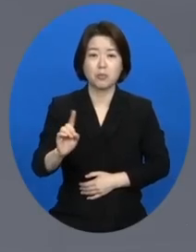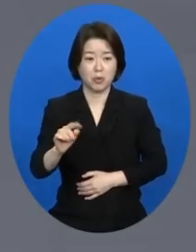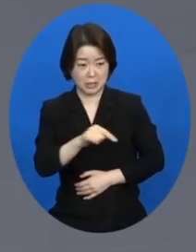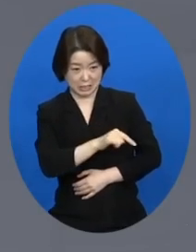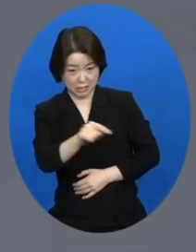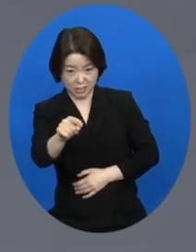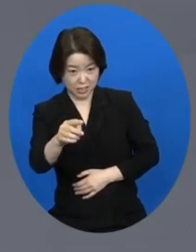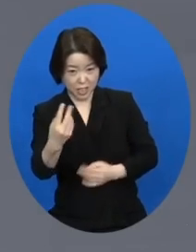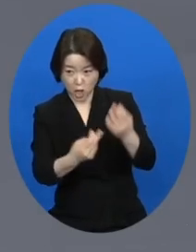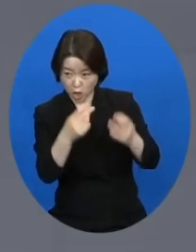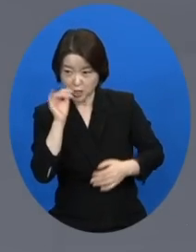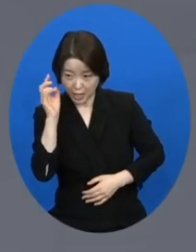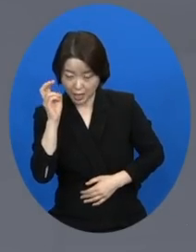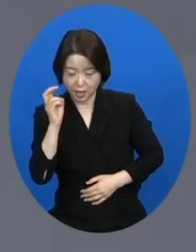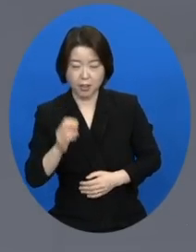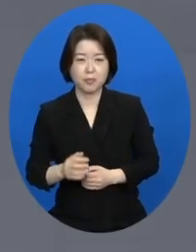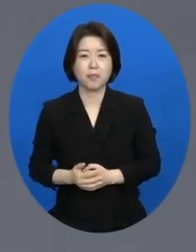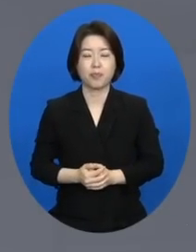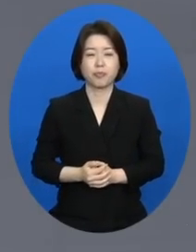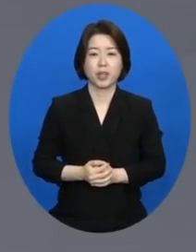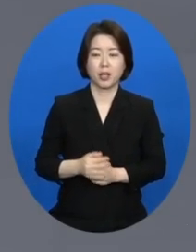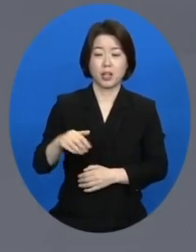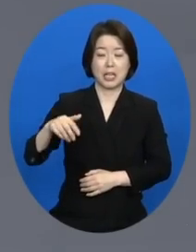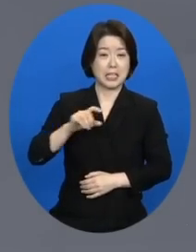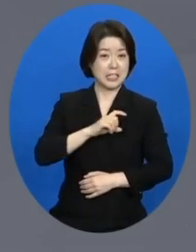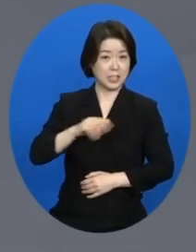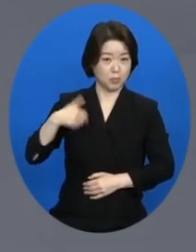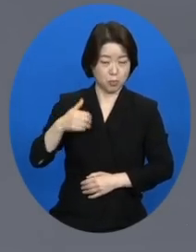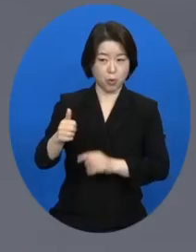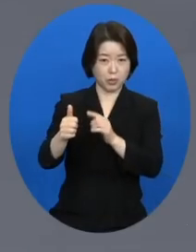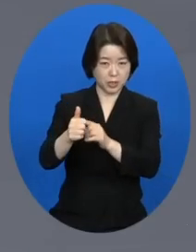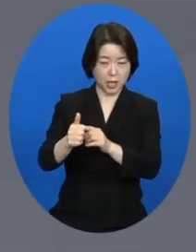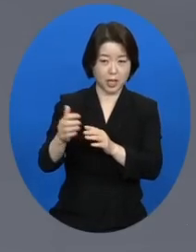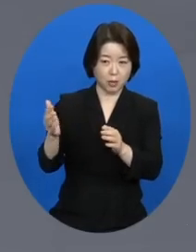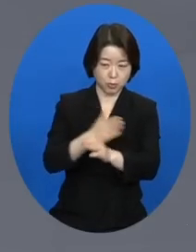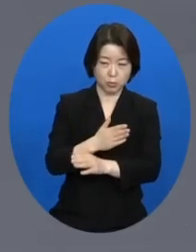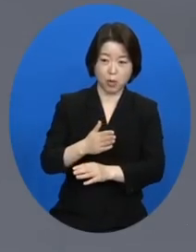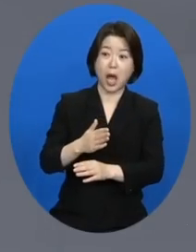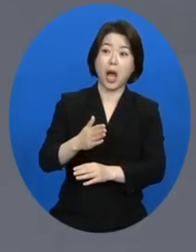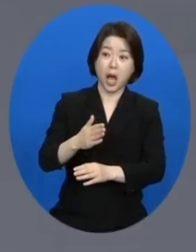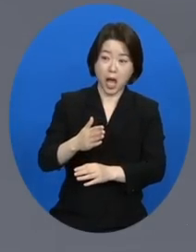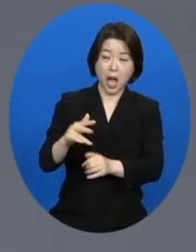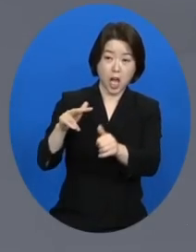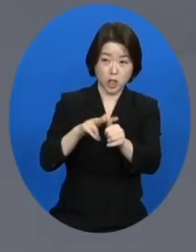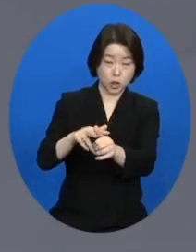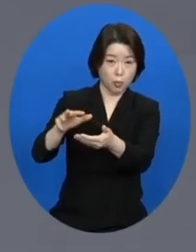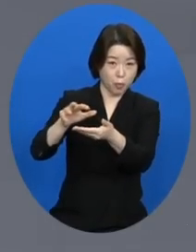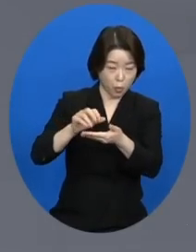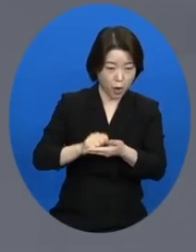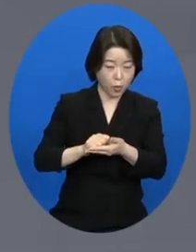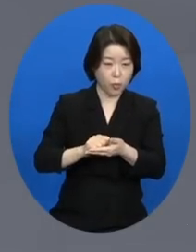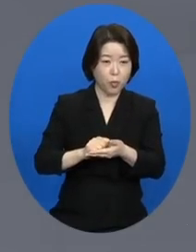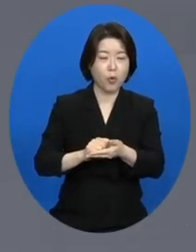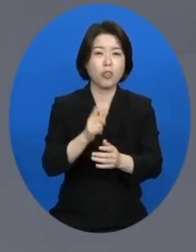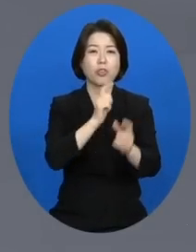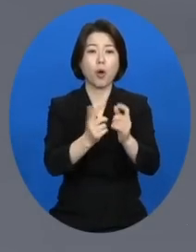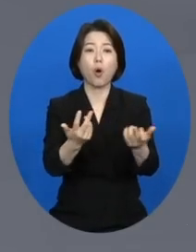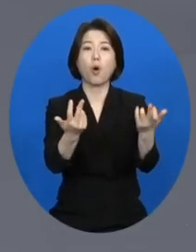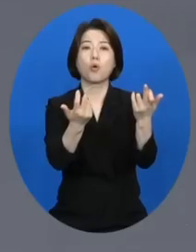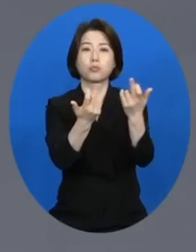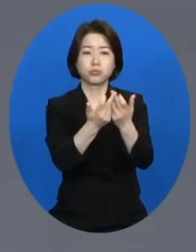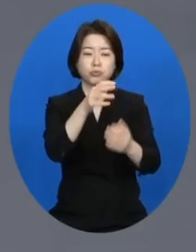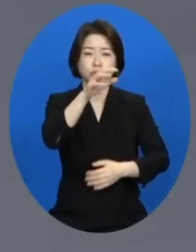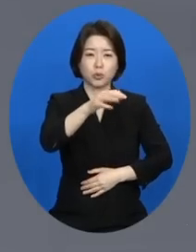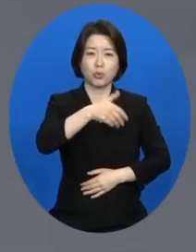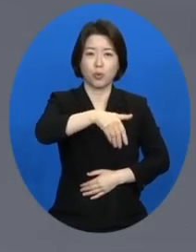그리고 요셉은 그 무명의 사람으로부터 답을 듣고 도단으로 더 북쪽으로 올라가게